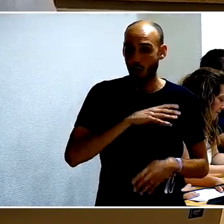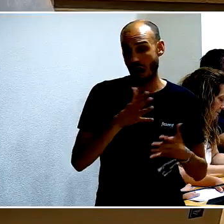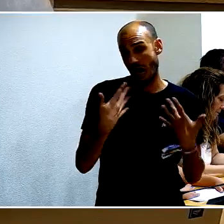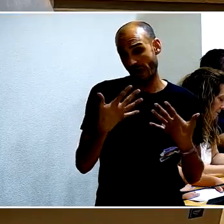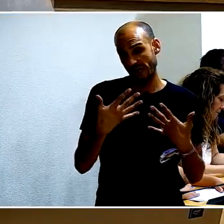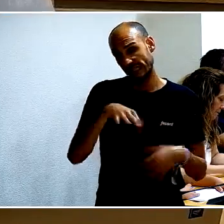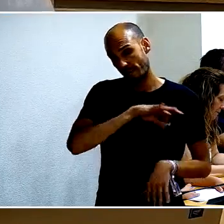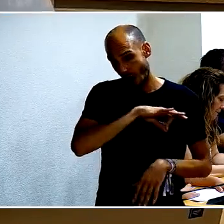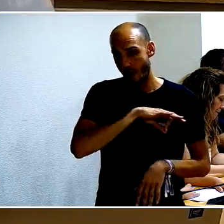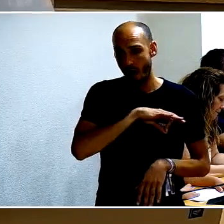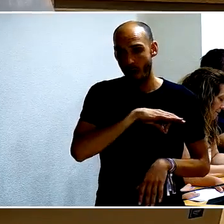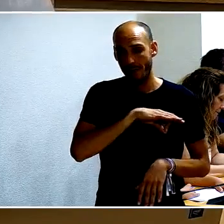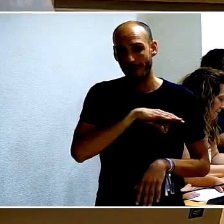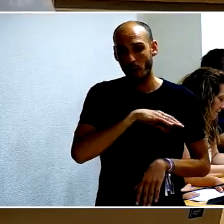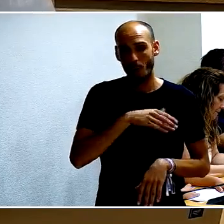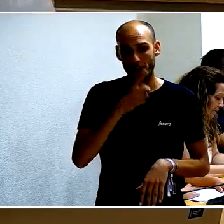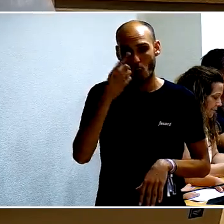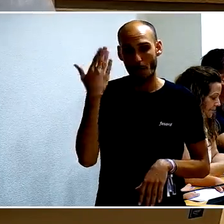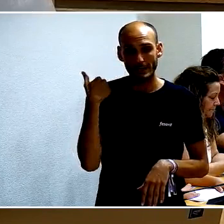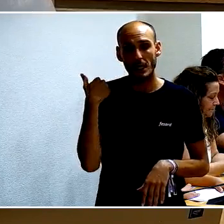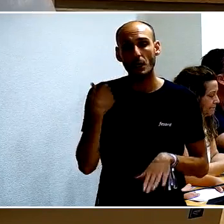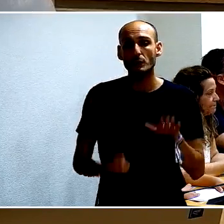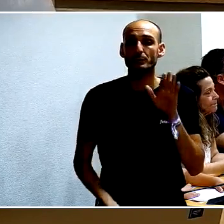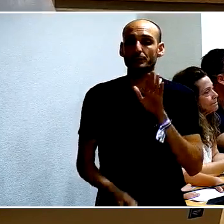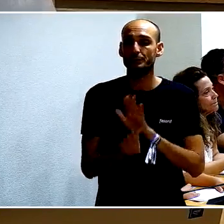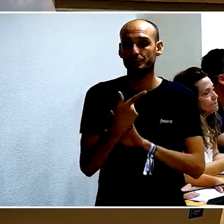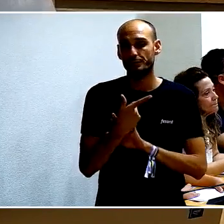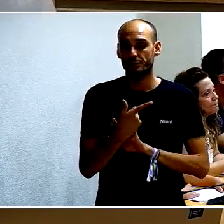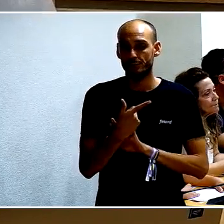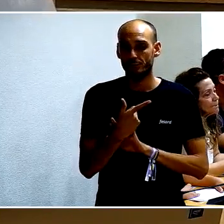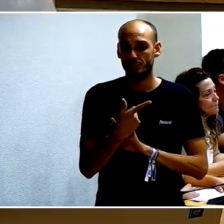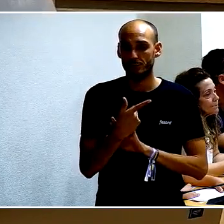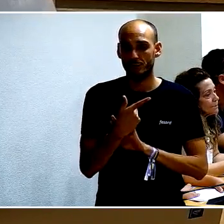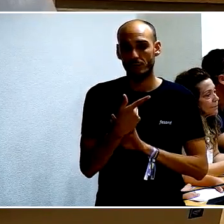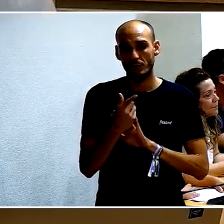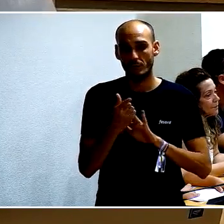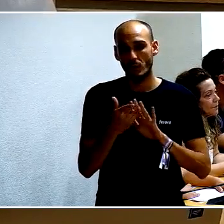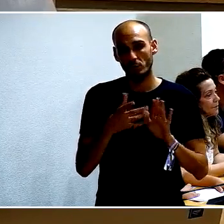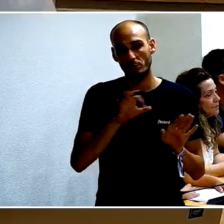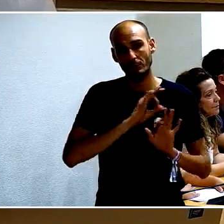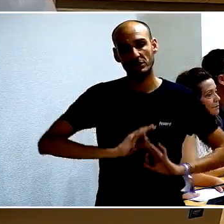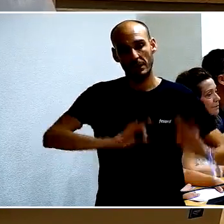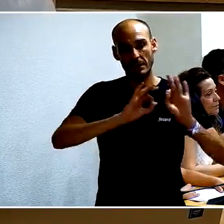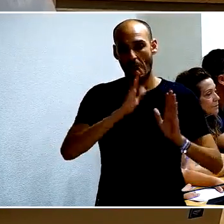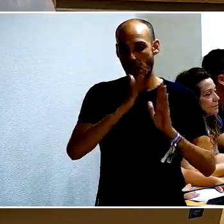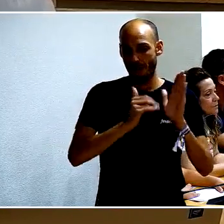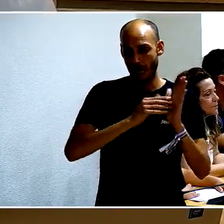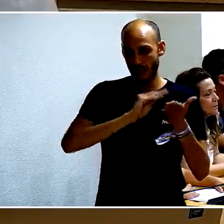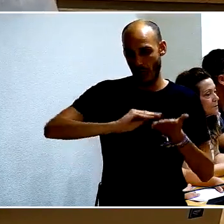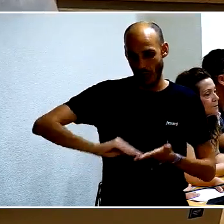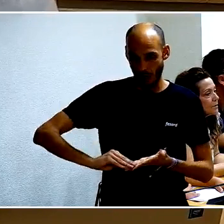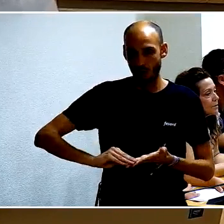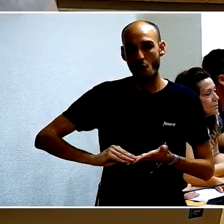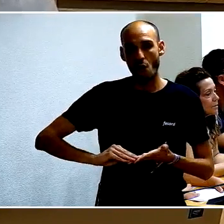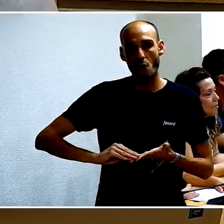la de C, va ser novetat l'establiment d'un accèssit a la millor obra presentada en valencià, a la motivació de l'aprofitament